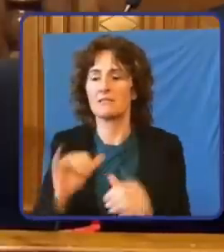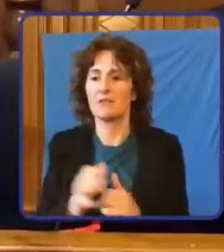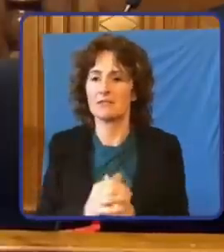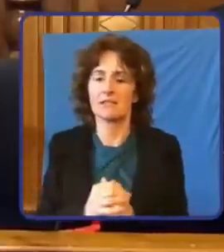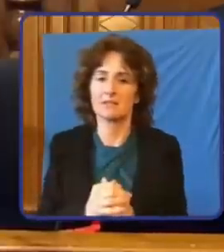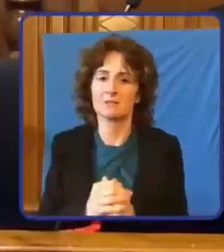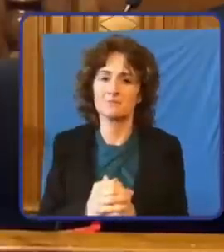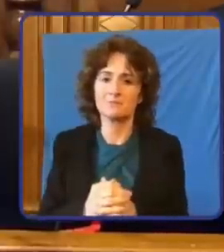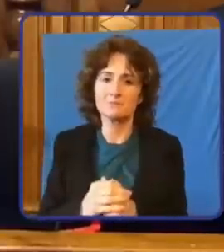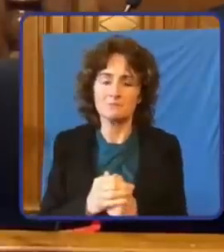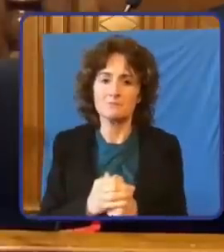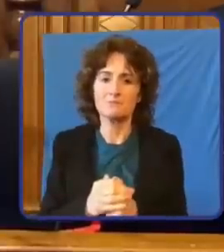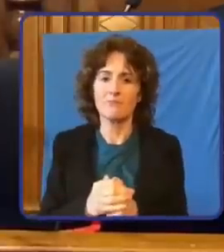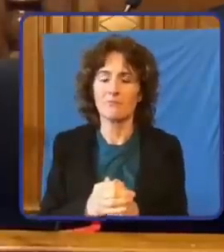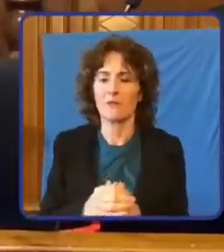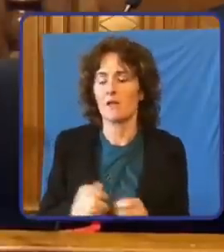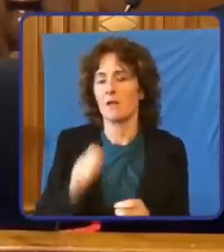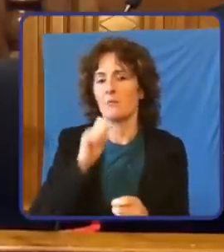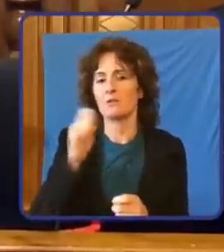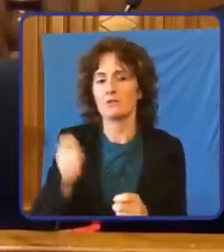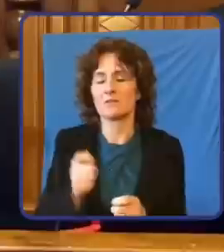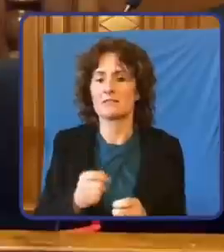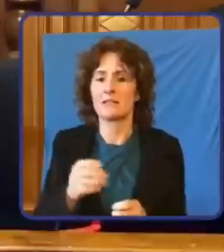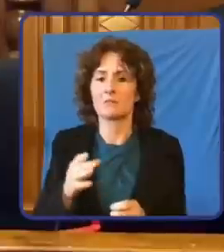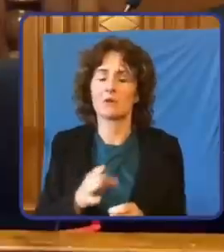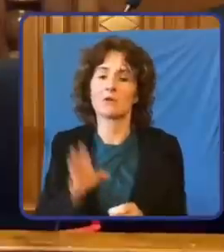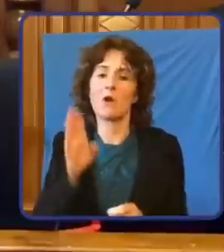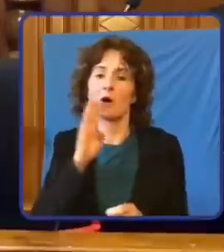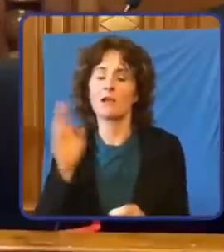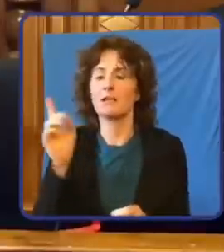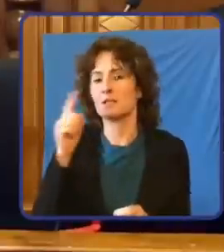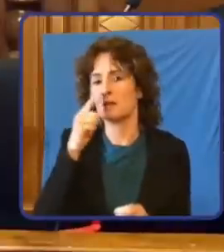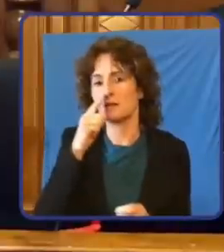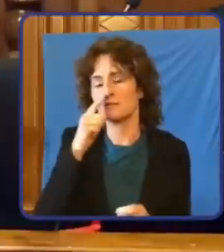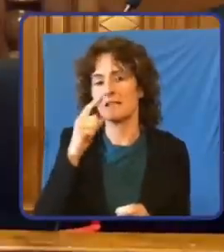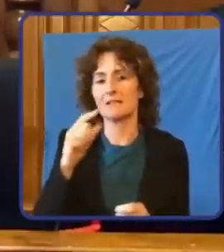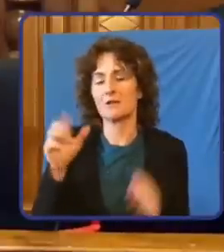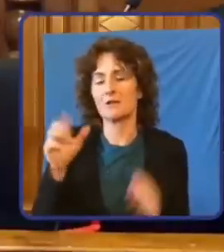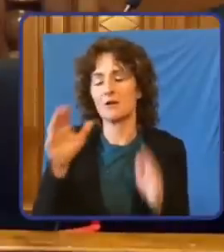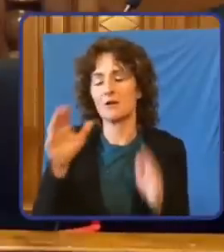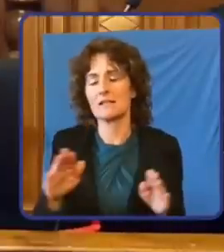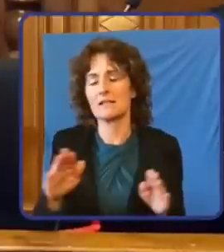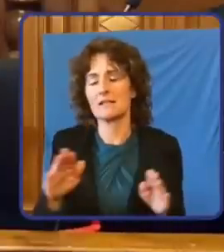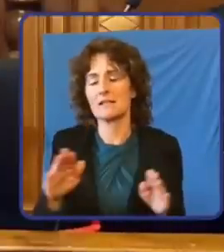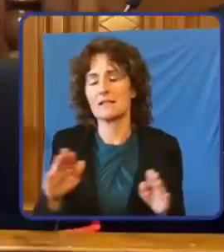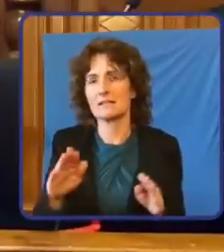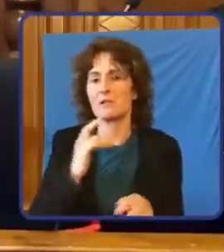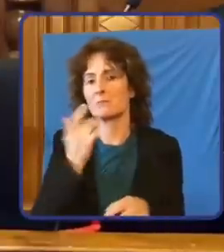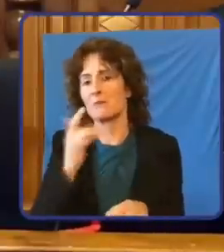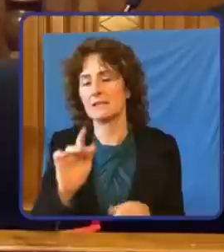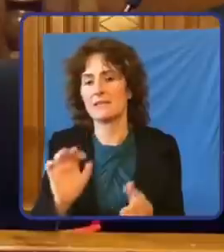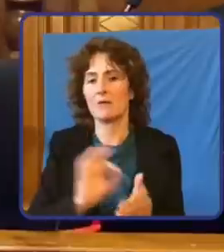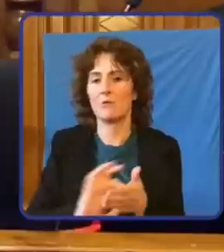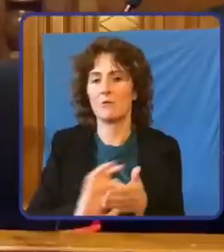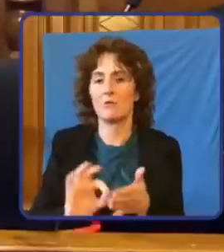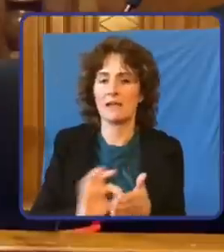az összes cége Magyarországon ennek a Zaid Nafának a házába volt bejegyezve. Én azt gondolom, hogy ez